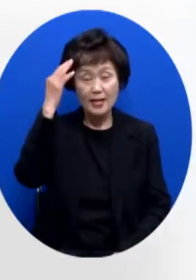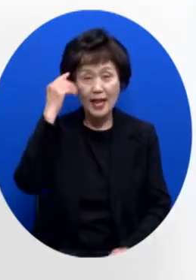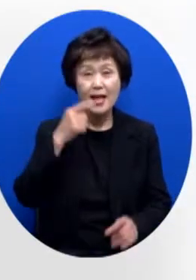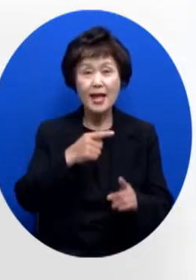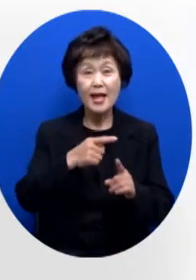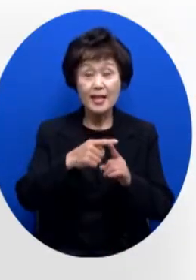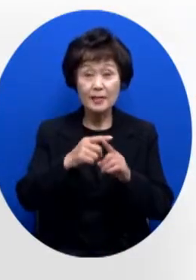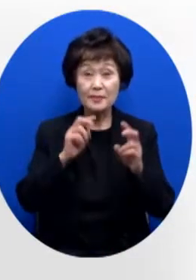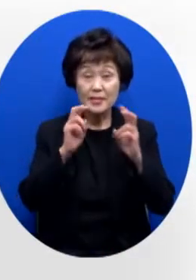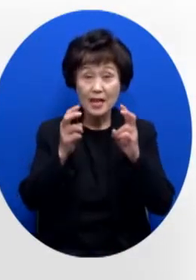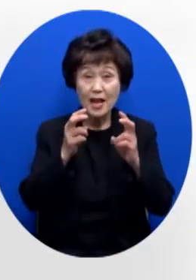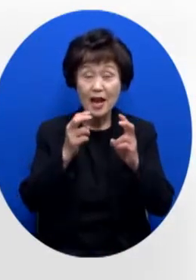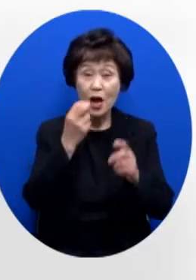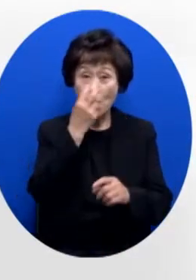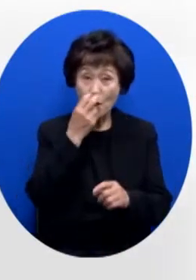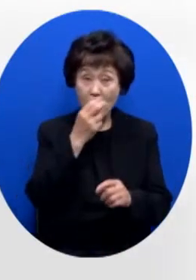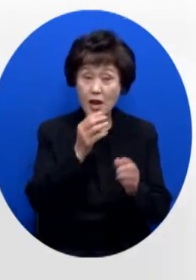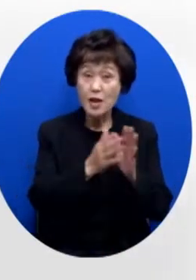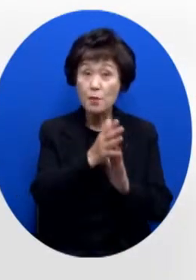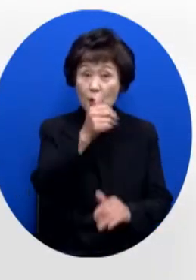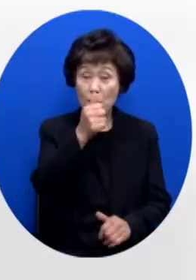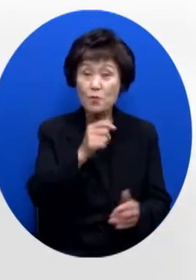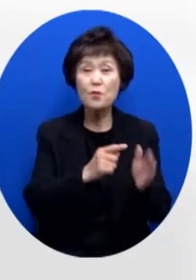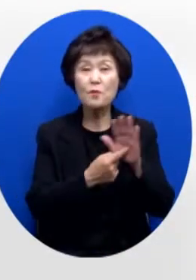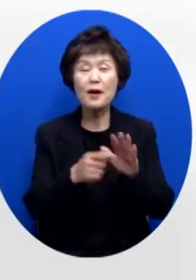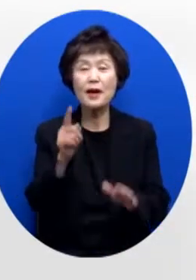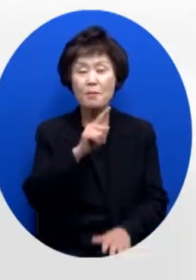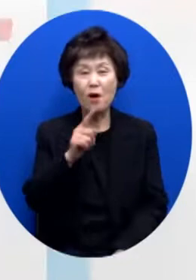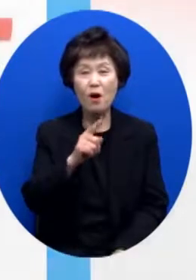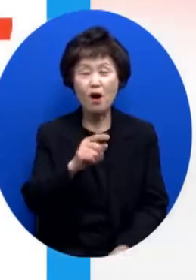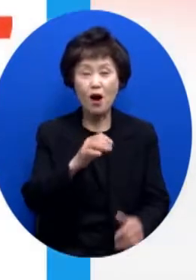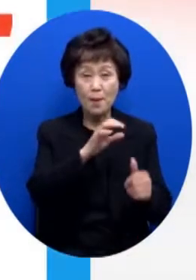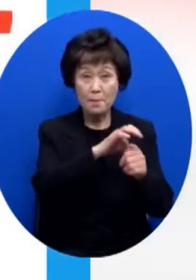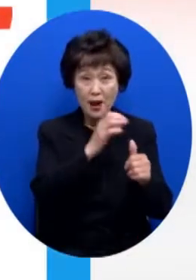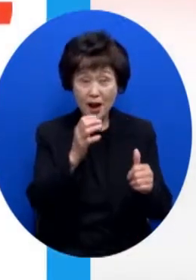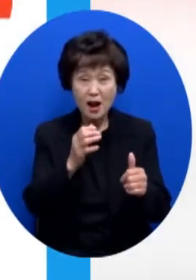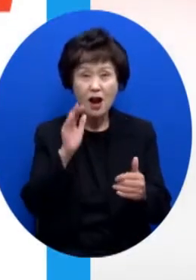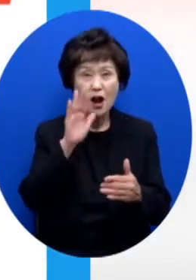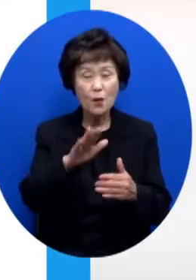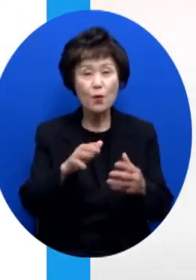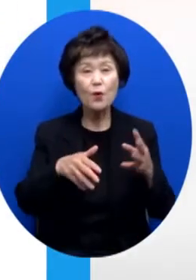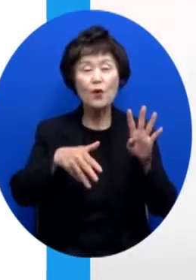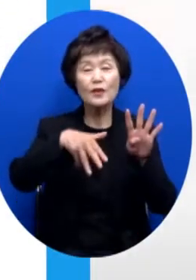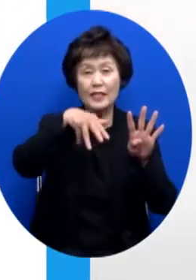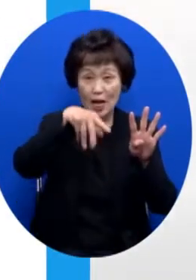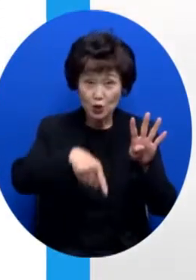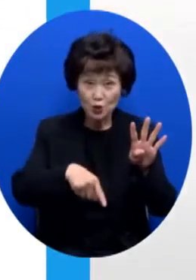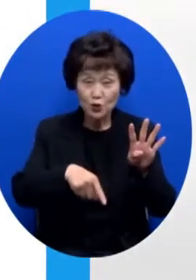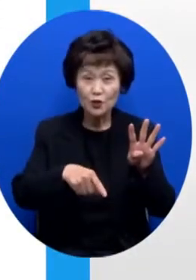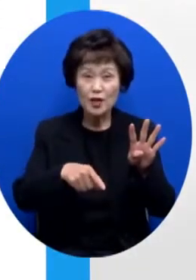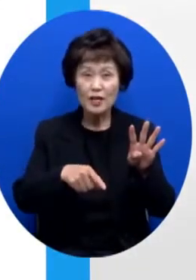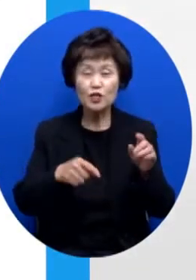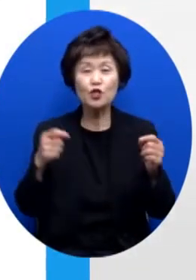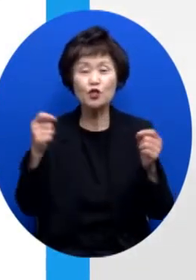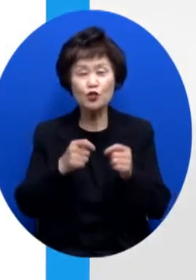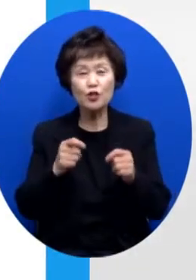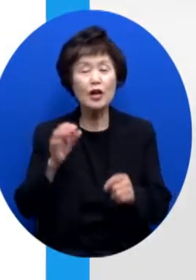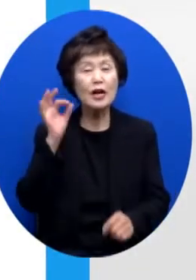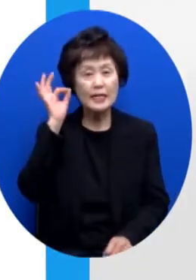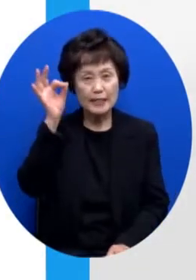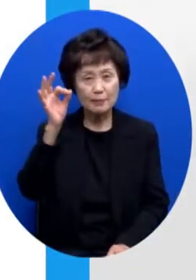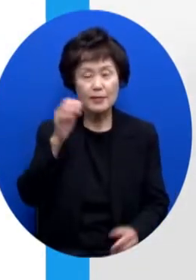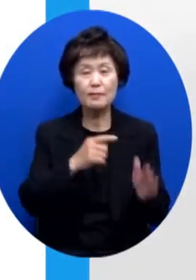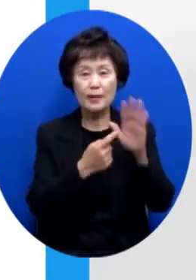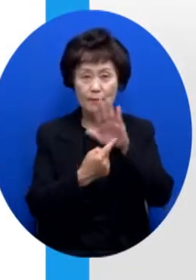대한적십자사 혈액관리본부는 확진자 헌혈 배제 기간을 격리 해제 뒤 4주에서 10일로 줄였다고 밝혔습니다.